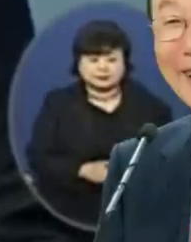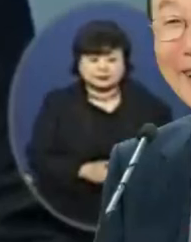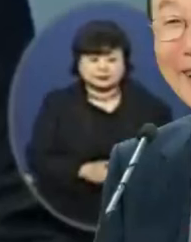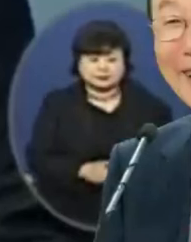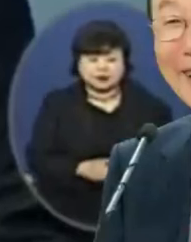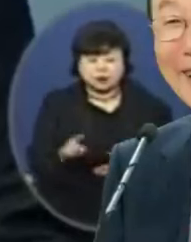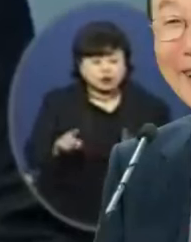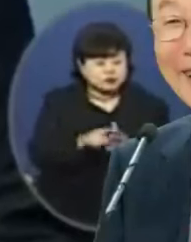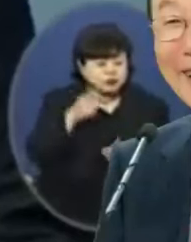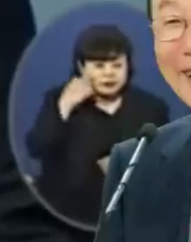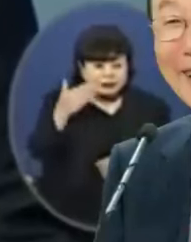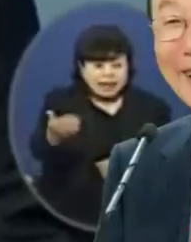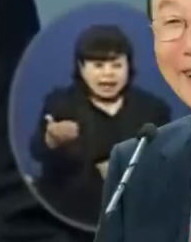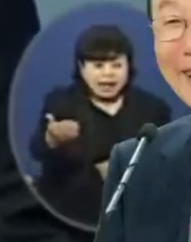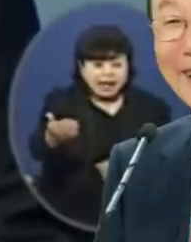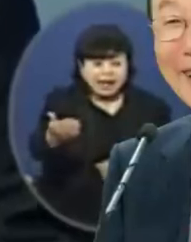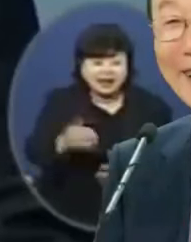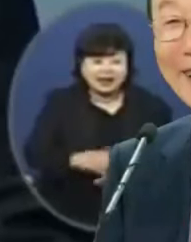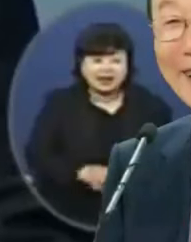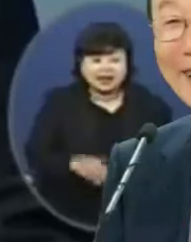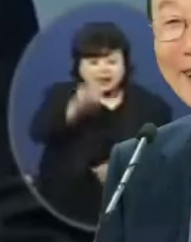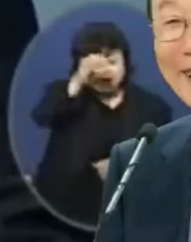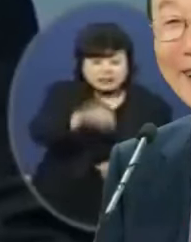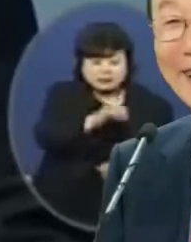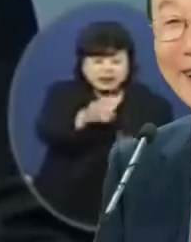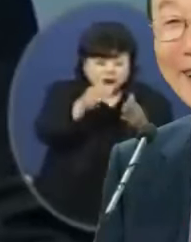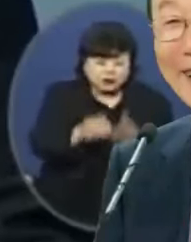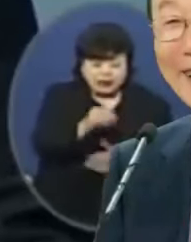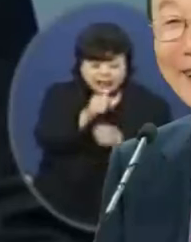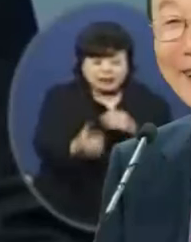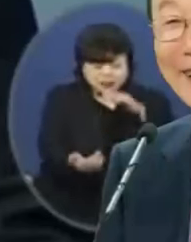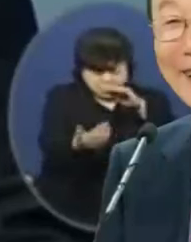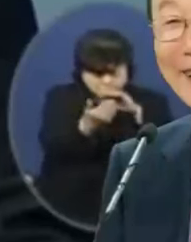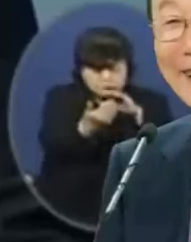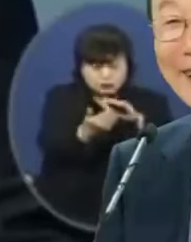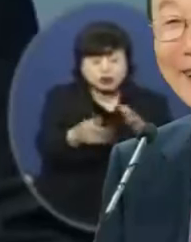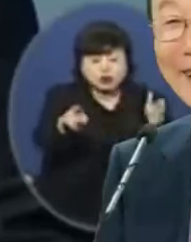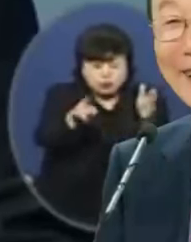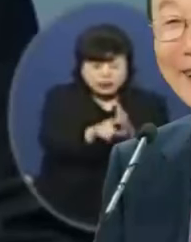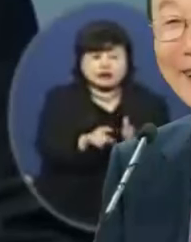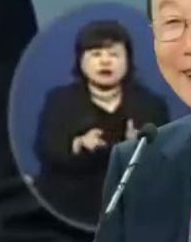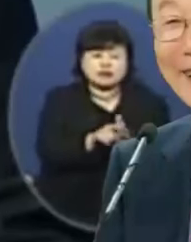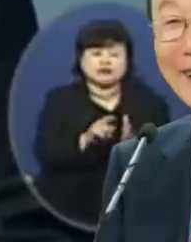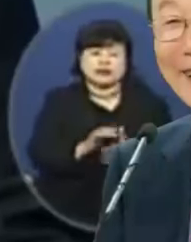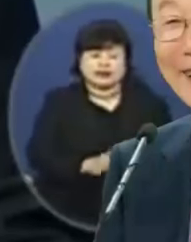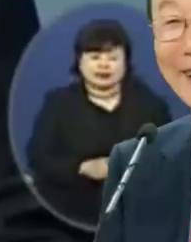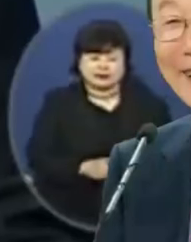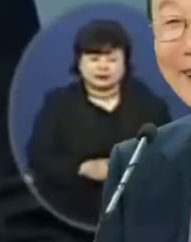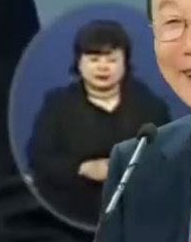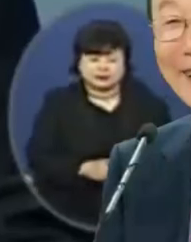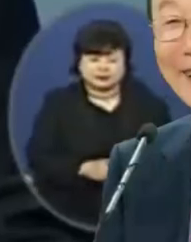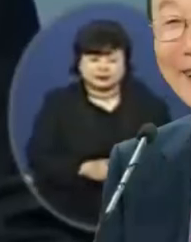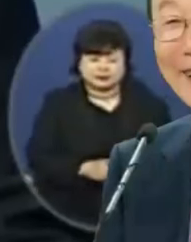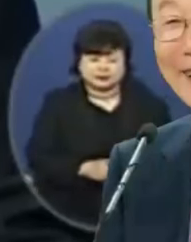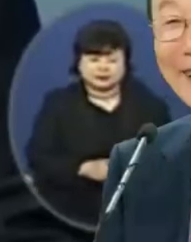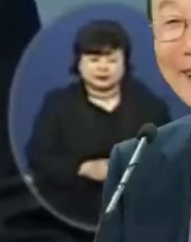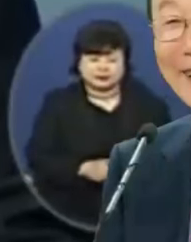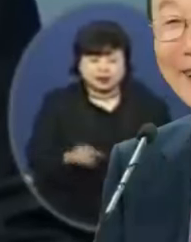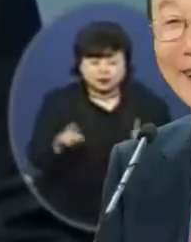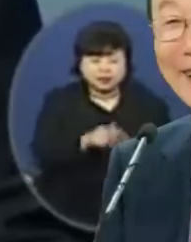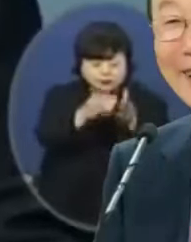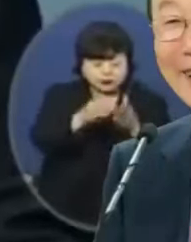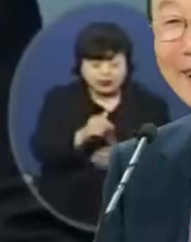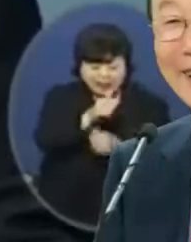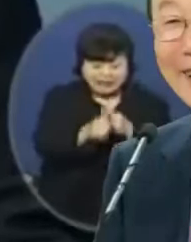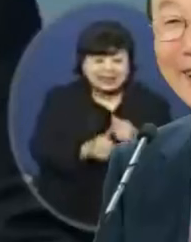무엇이 믿음인 것입니까? 십자가를 통하여 하나님이 이루어 주신 것을 믿는 것이 믿음인 것입니다. 그 믿음을